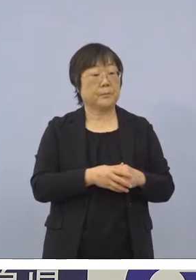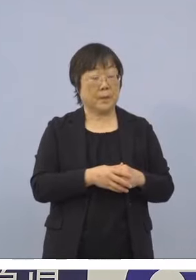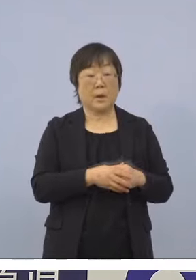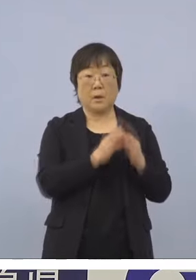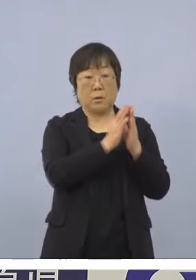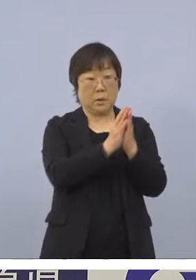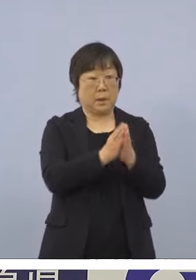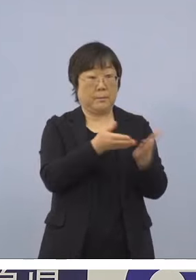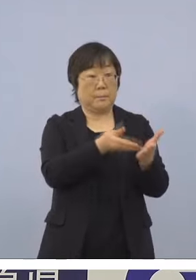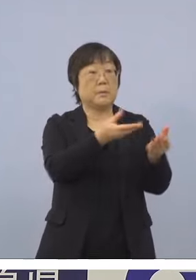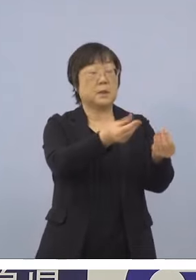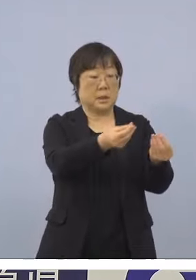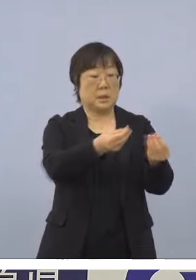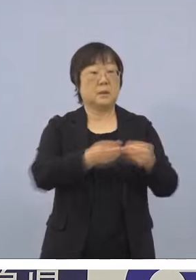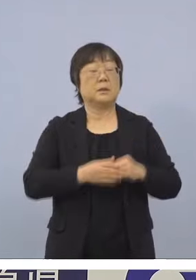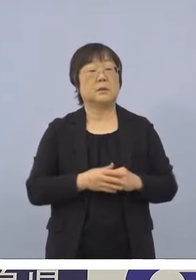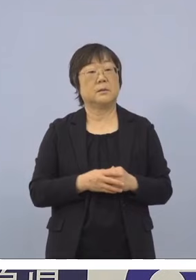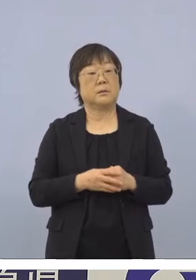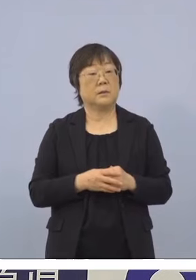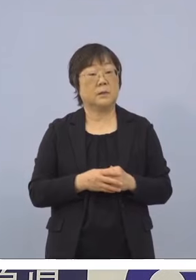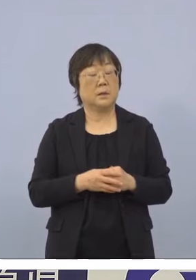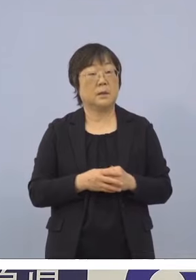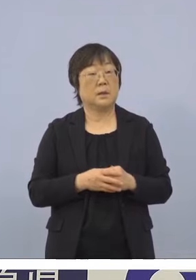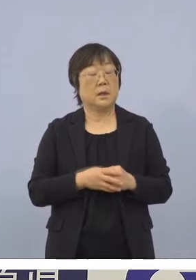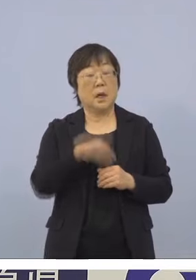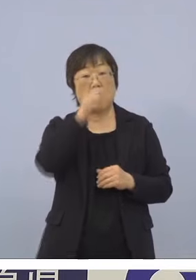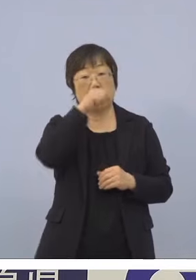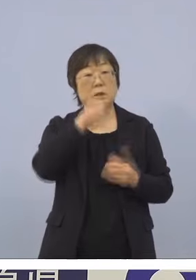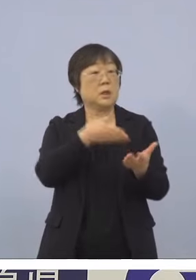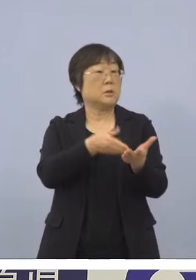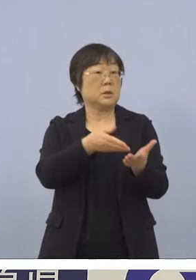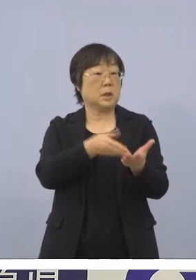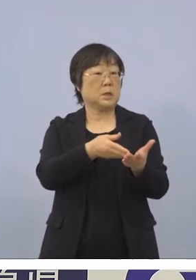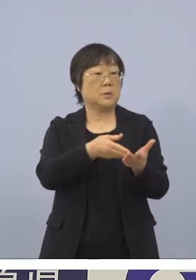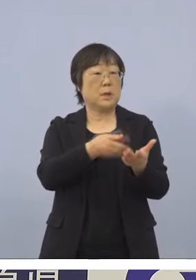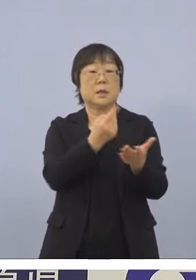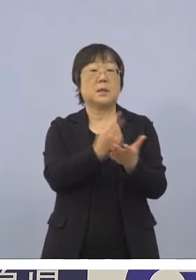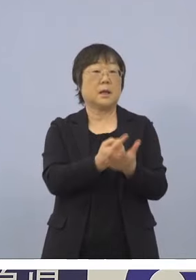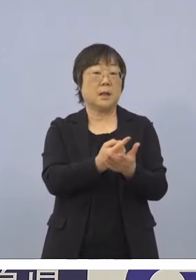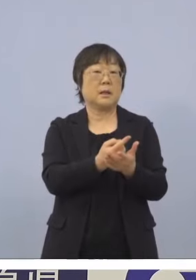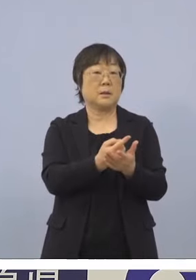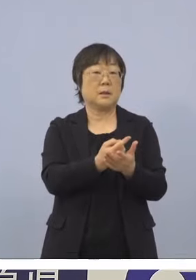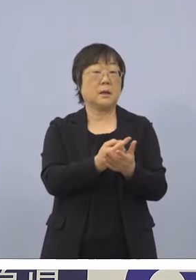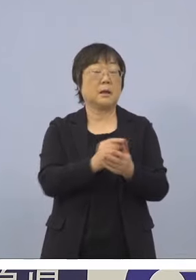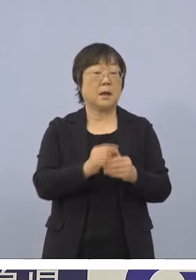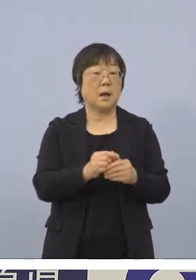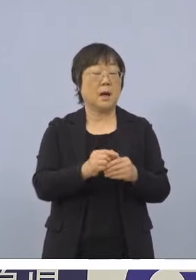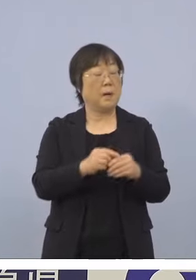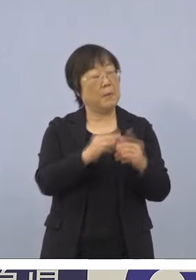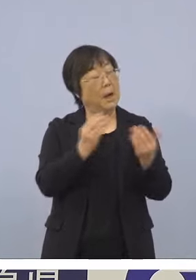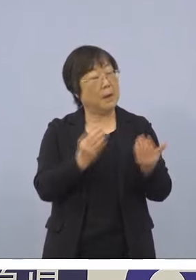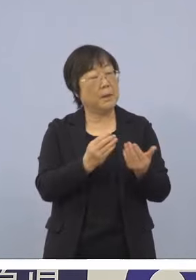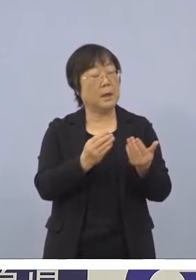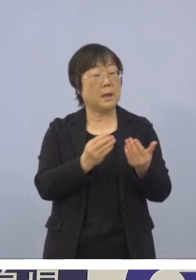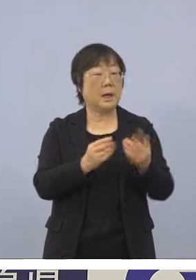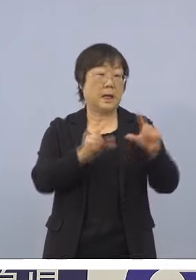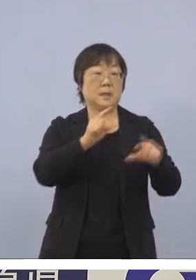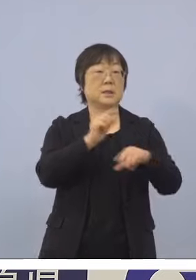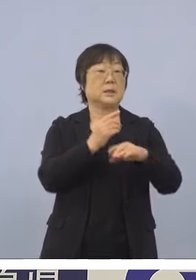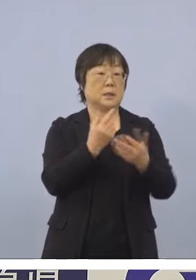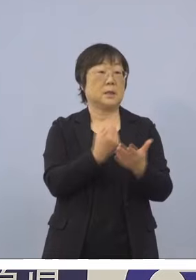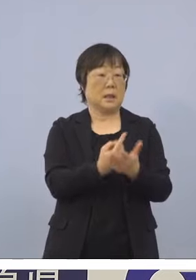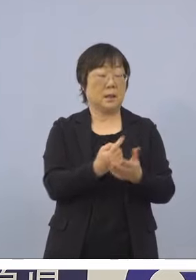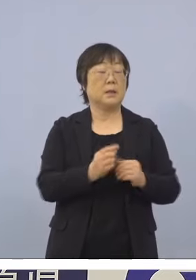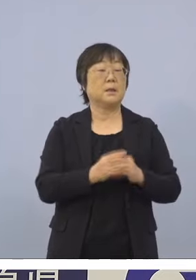お願いをしたという、まあ、こういうことであります。単なる予算の説明だけだとね、非常に外形的であり形式的であります